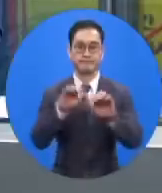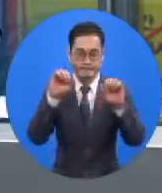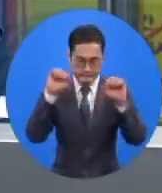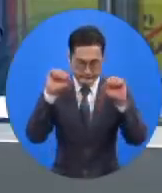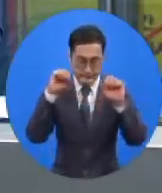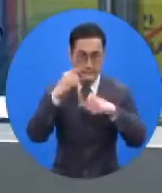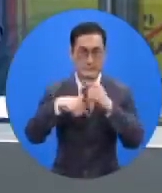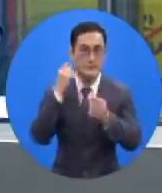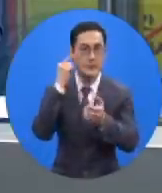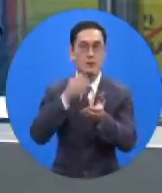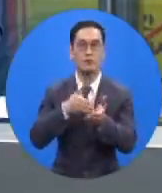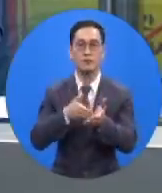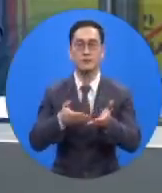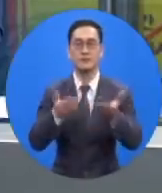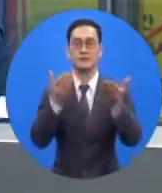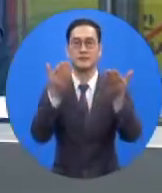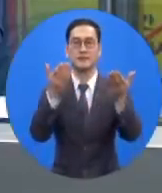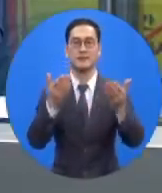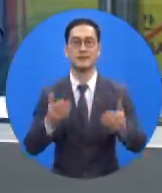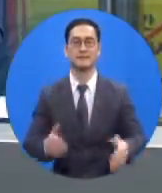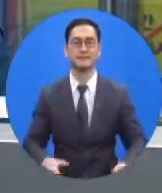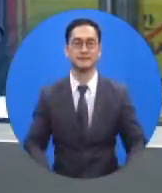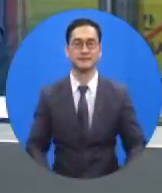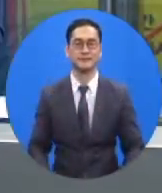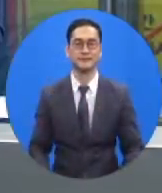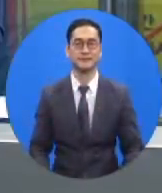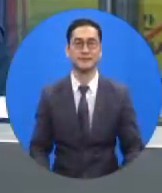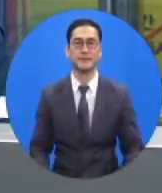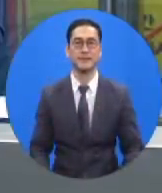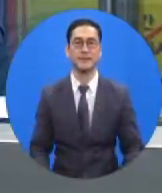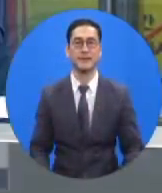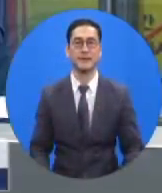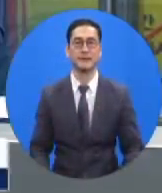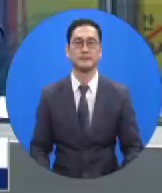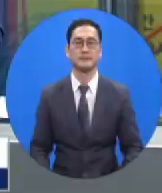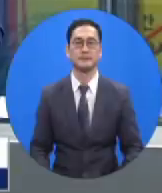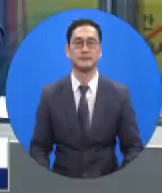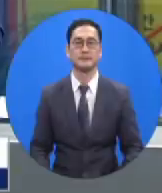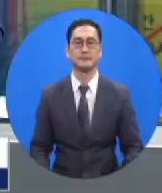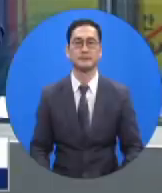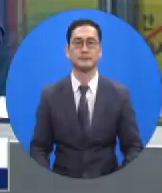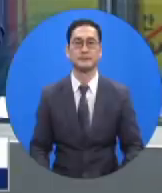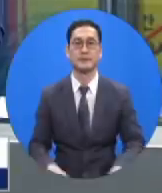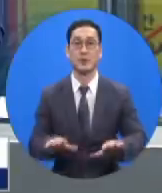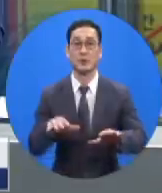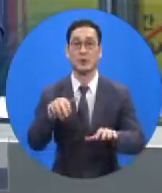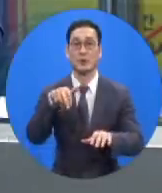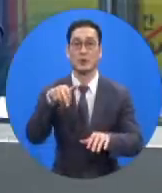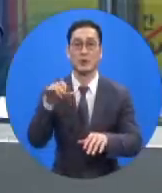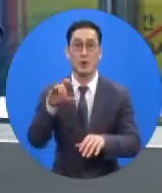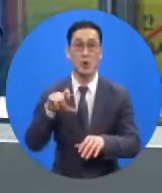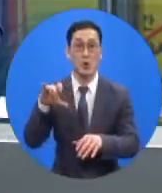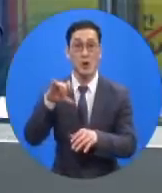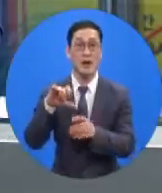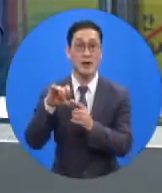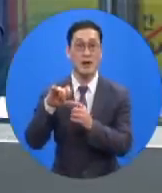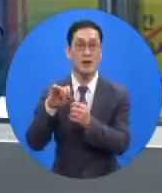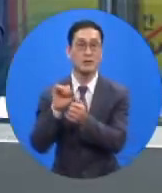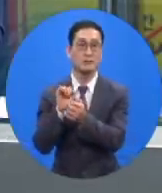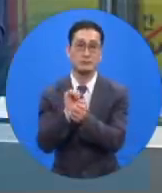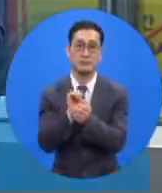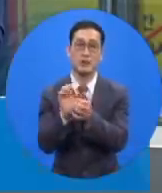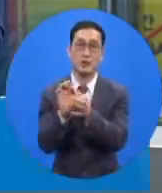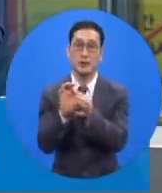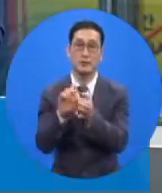시청자 여러분 안녕하십니까? 코로나19 뉴스 특보 시작합니다. 먼저 아침에 나온 코로나19 속보부터 파악해